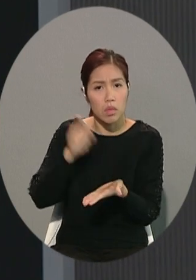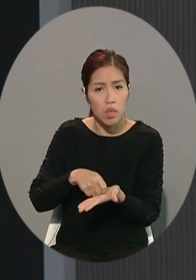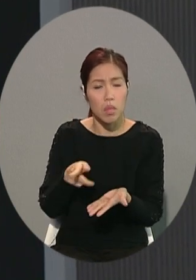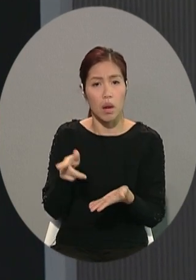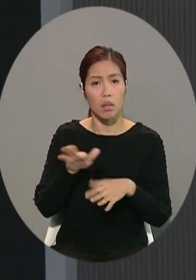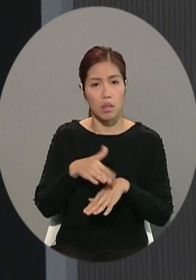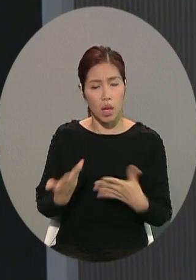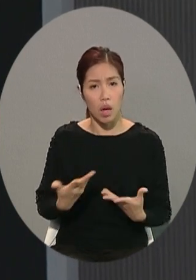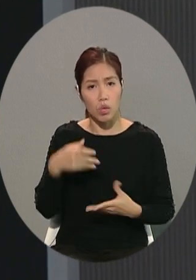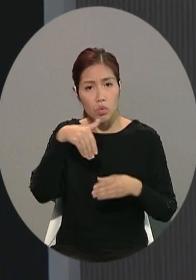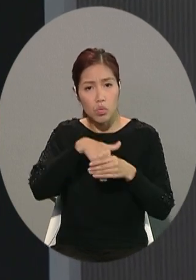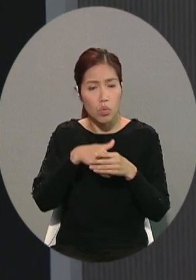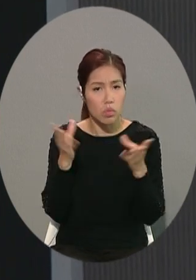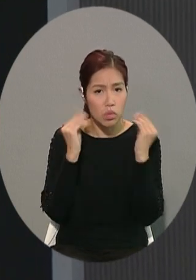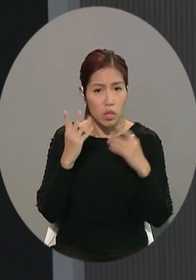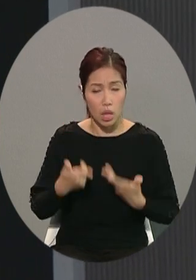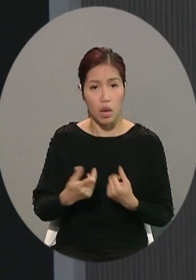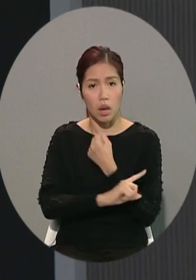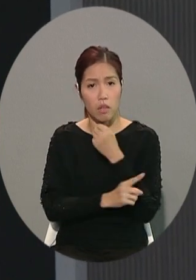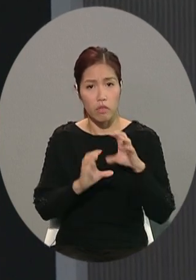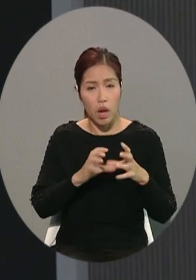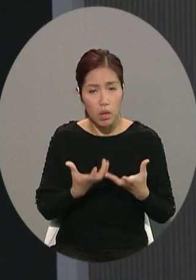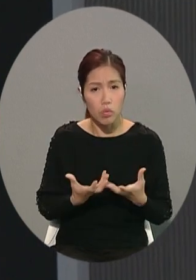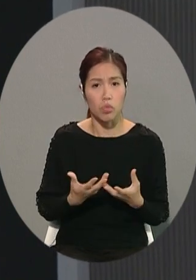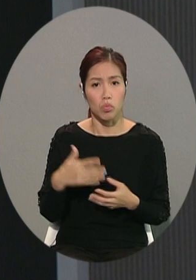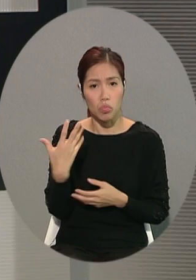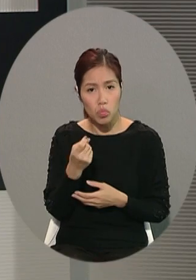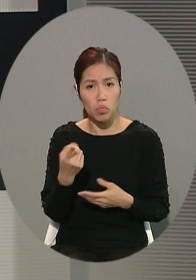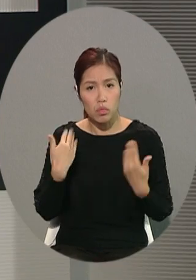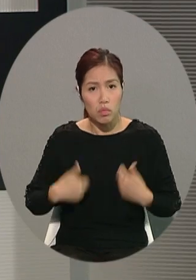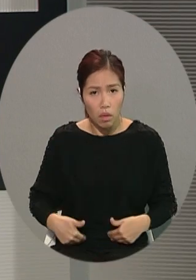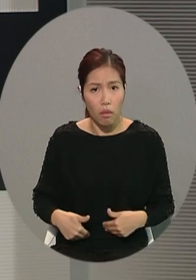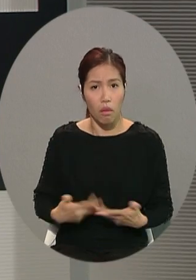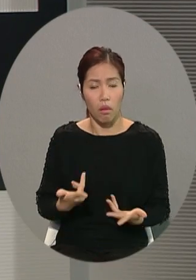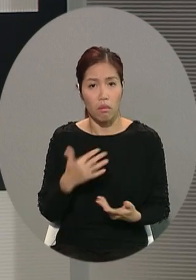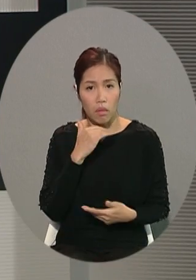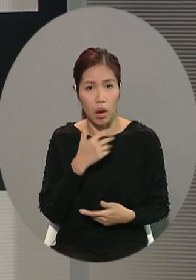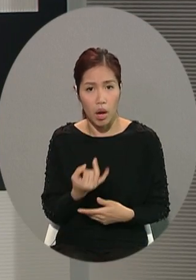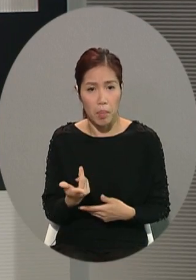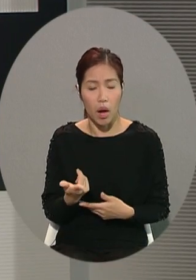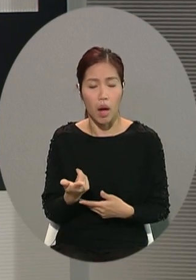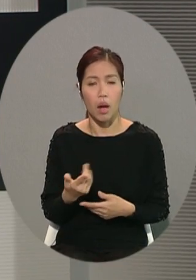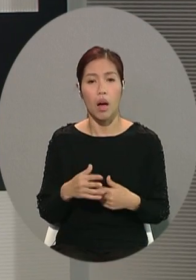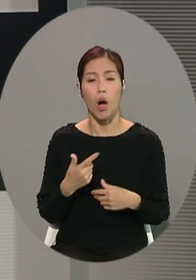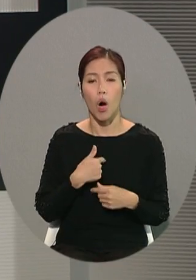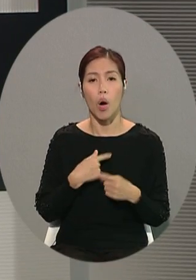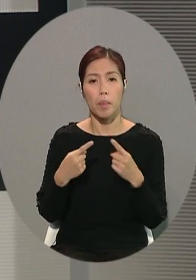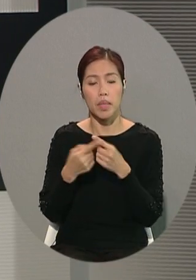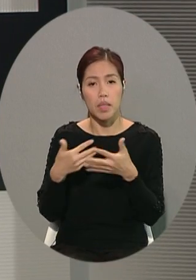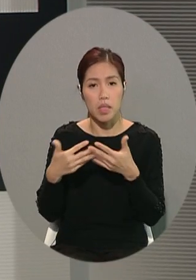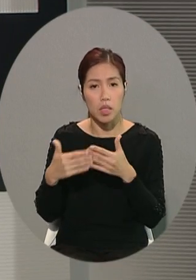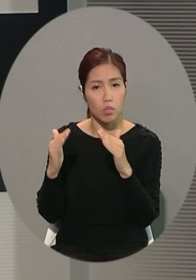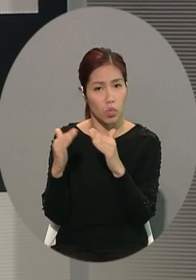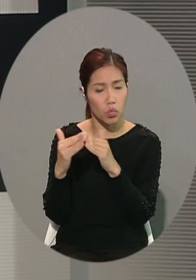講嘅選舉信息，你話你自己仍然係法團主席，係咪講緊大話咧？ 冇仍然，而咧我亦都同民政事務處嗰邊溝通